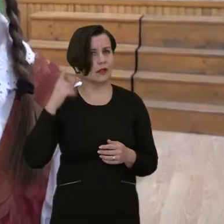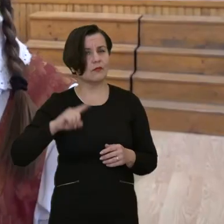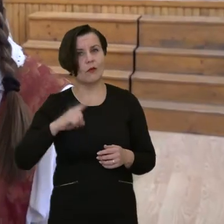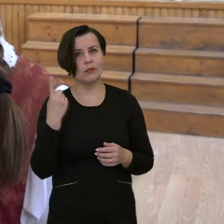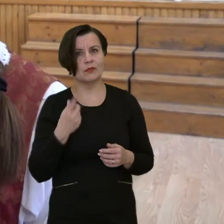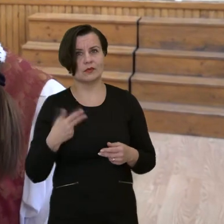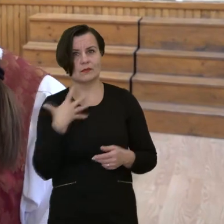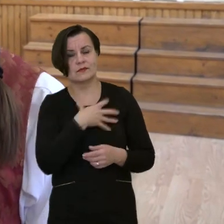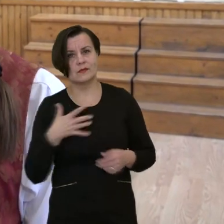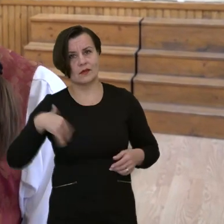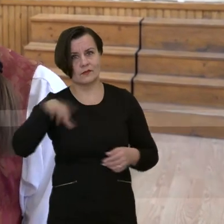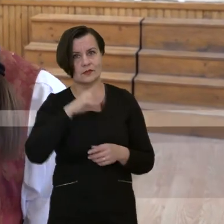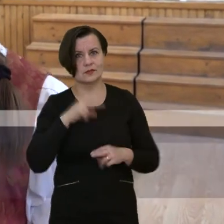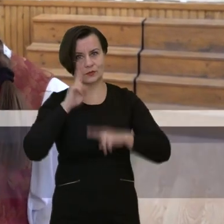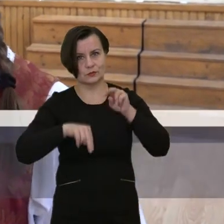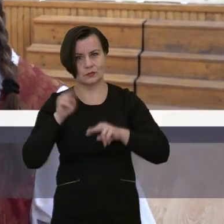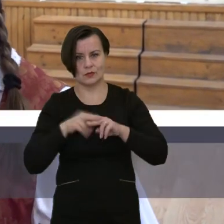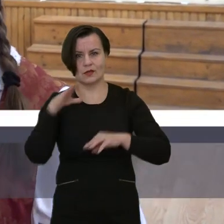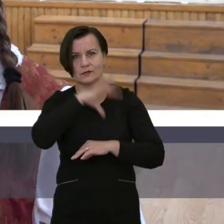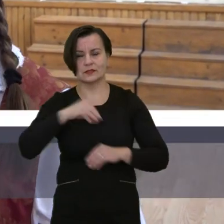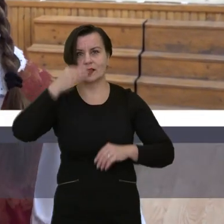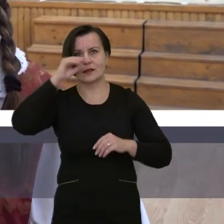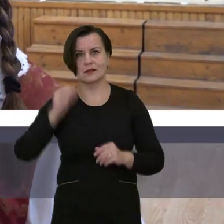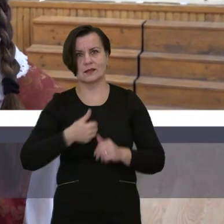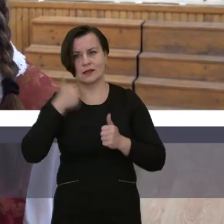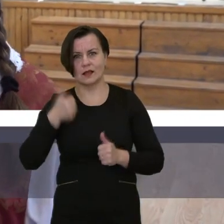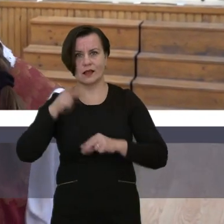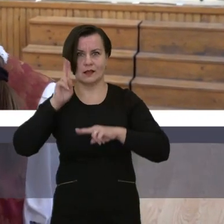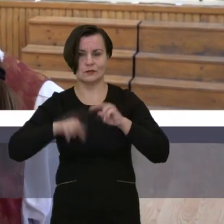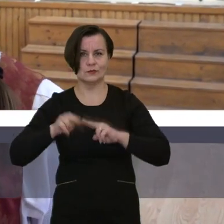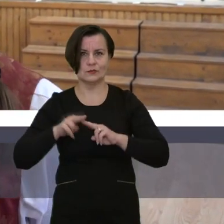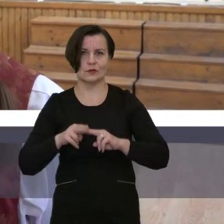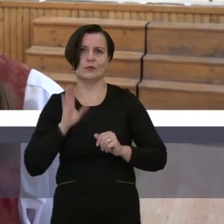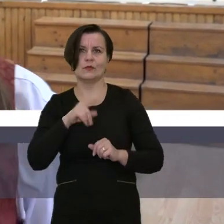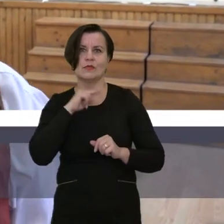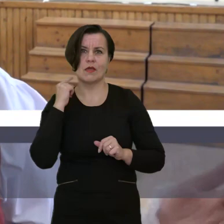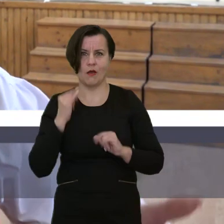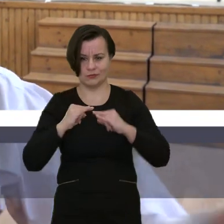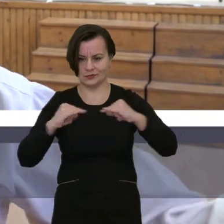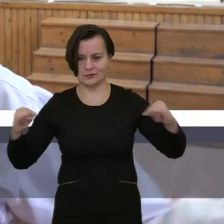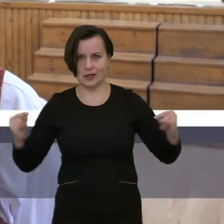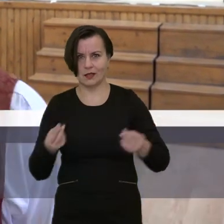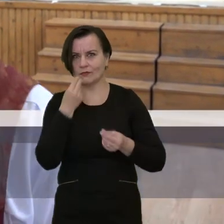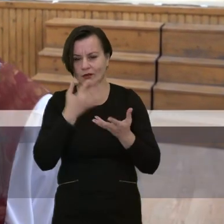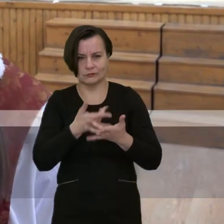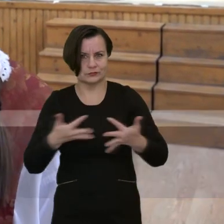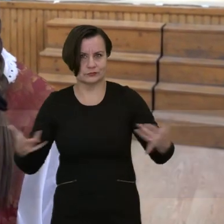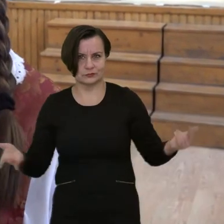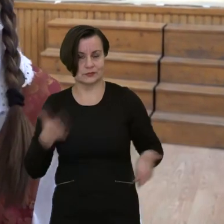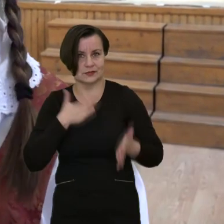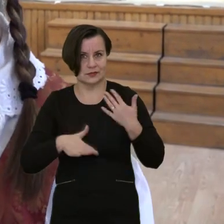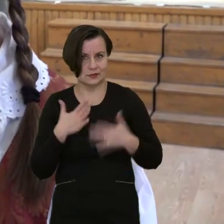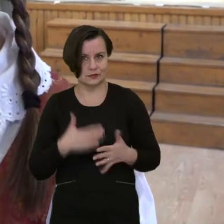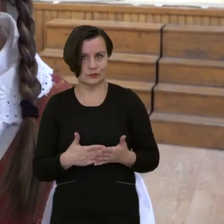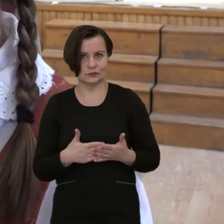reikia visų nuotaikos, kad visi būtų linksmi, gerai nusiteikę ir kad būtų daug vaišių ant stalo,